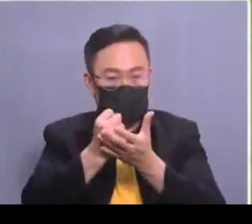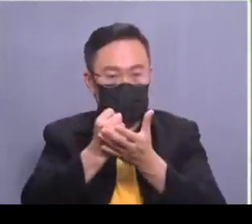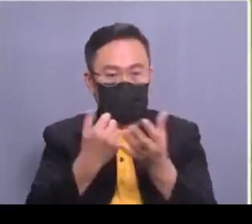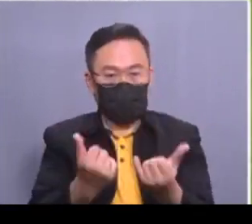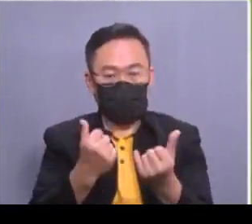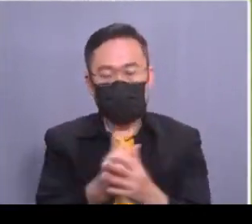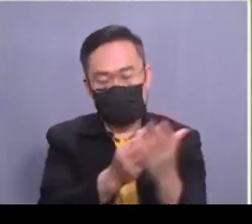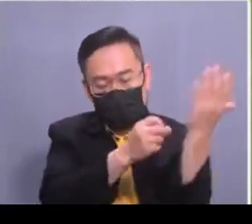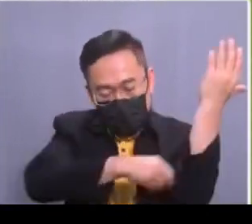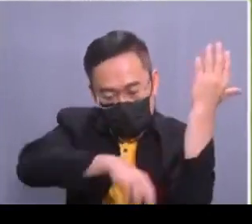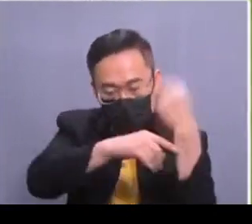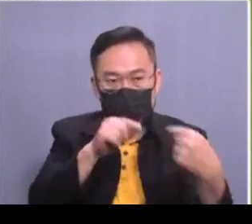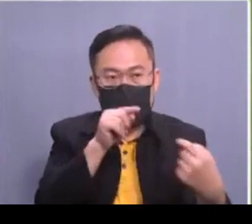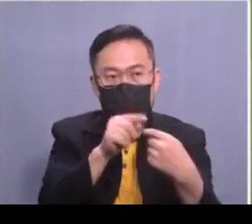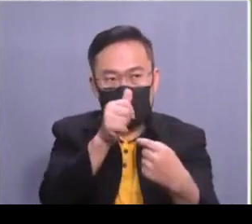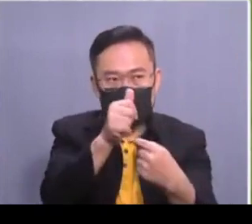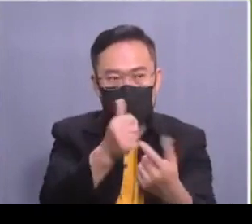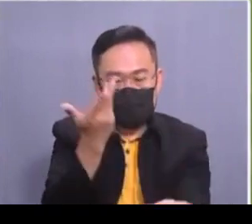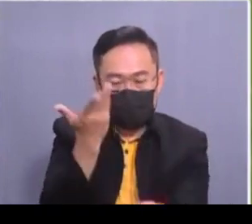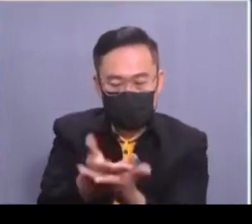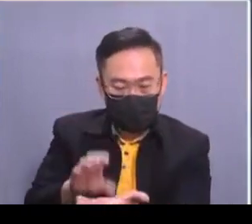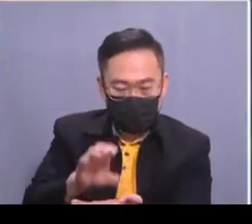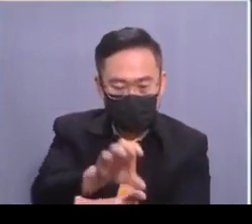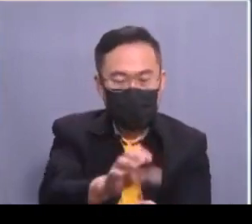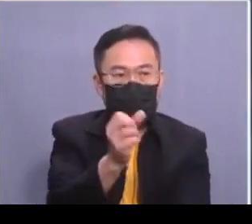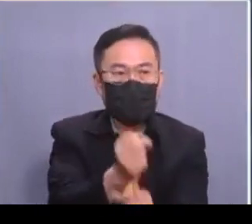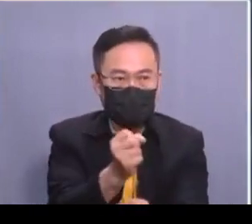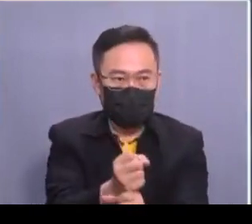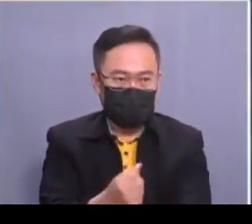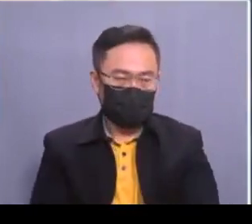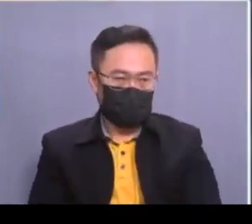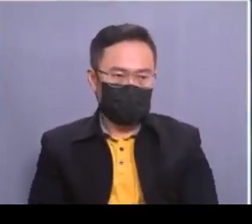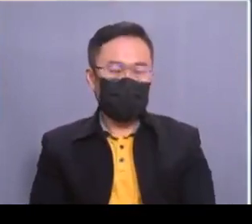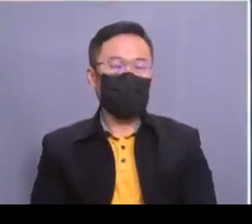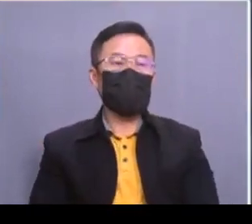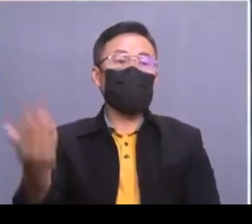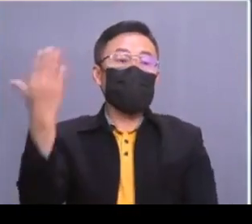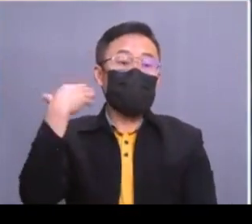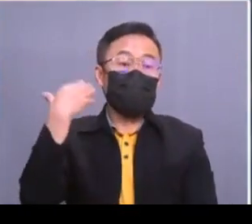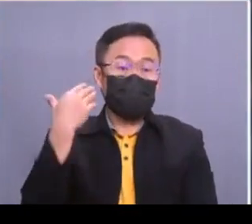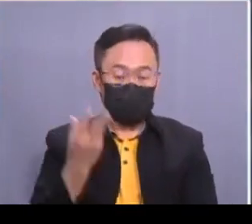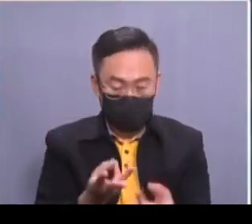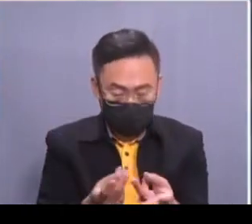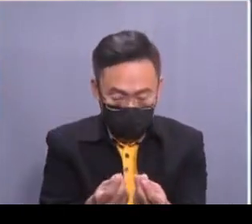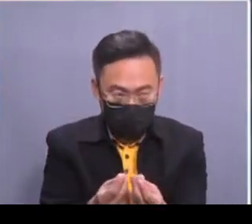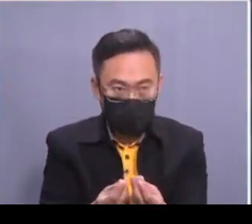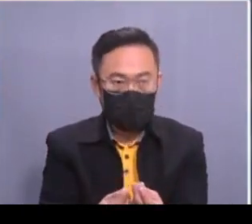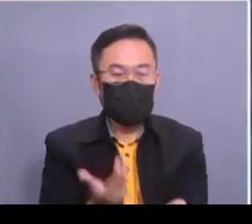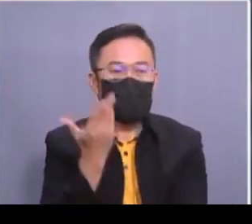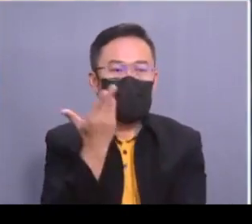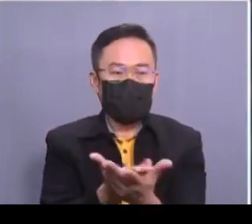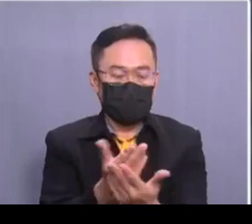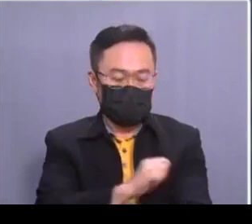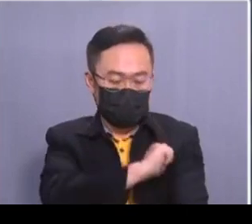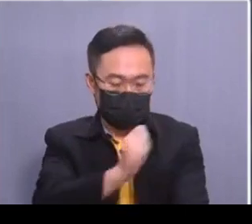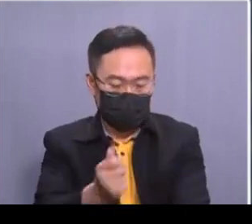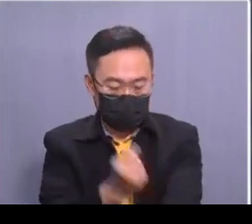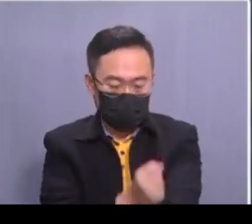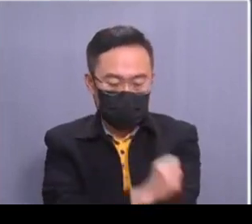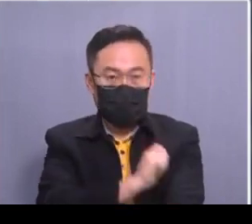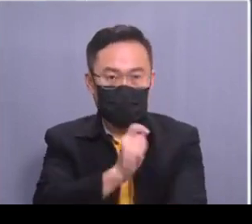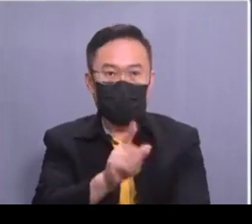สนับสนุนในงบประมาณตรงนี้ครับ แต่ก่อนเนี่ยเราค่าวิเคราะห์ดินเราเก็บคนละร้อยแปลงละร้อย